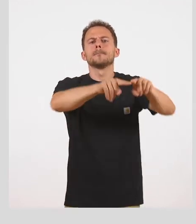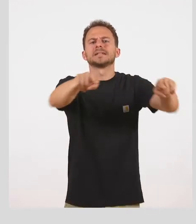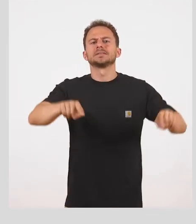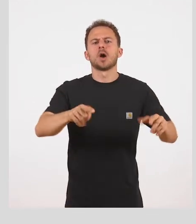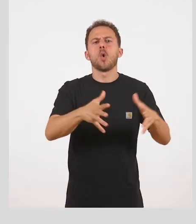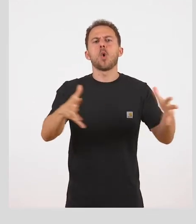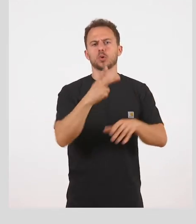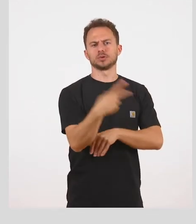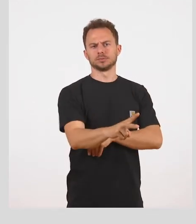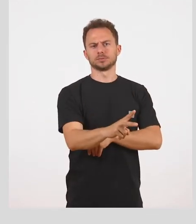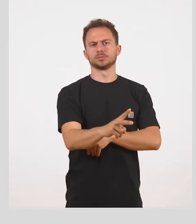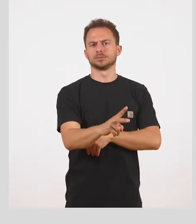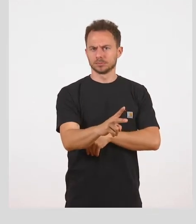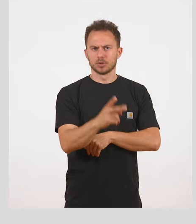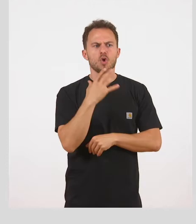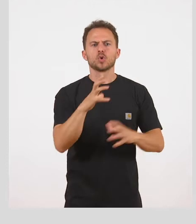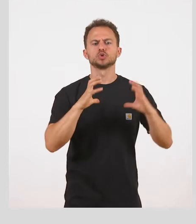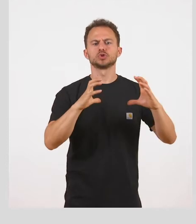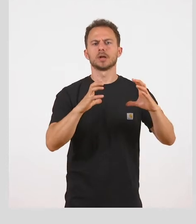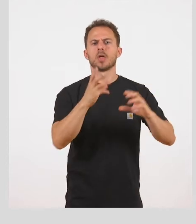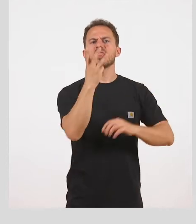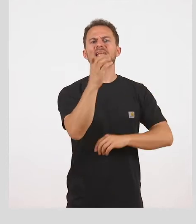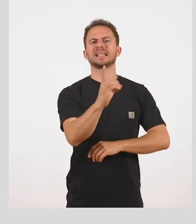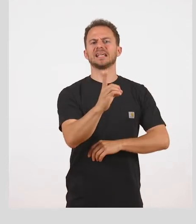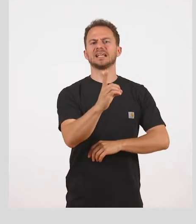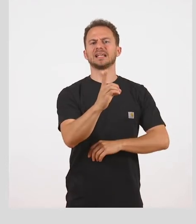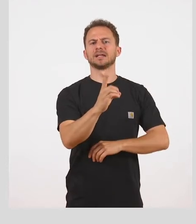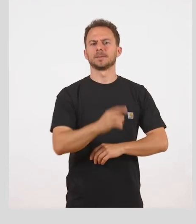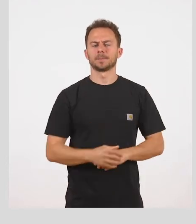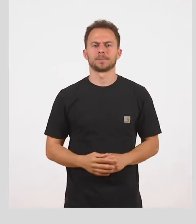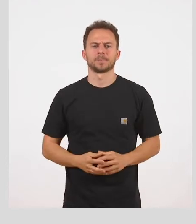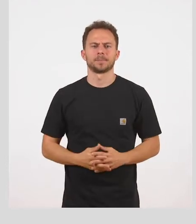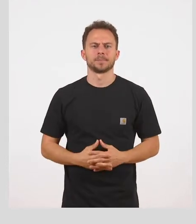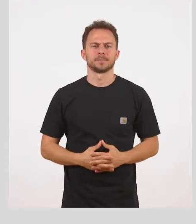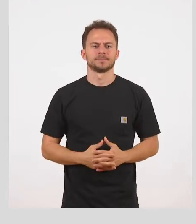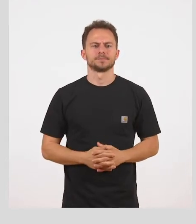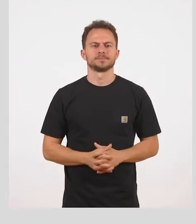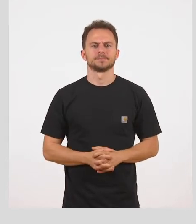θα μιλήσω για όγκο γιατί είναι γεωμετρικό στερεό. Είναι τρισδιάστατο σχήμα. Τις τρεις διαστάσεις.